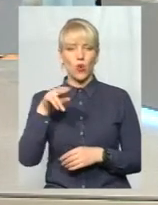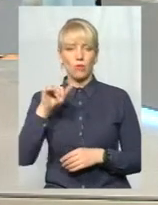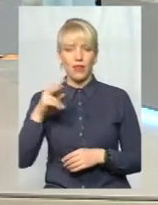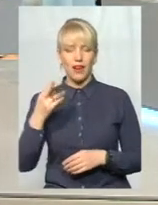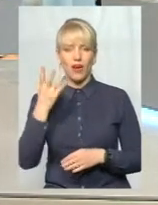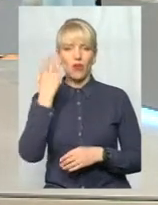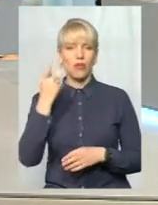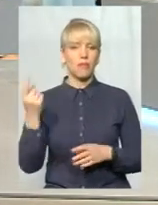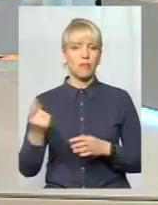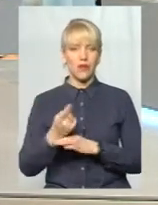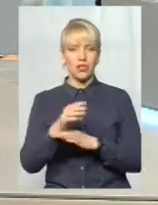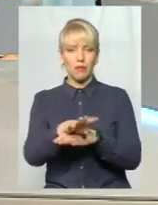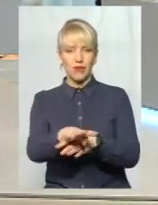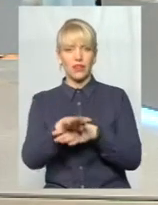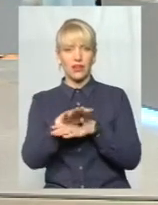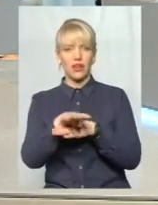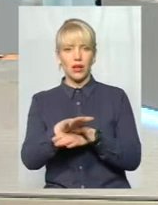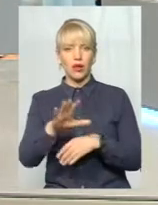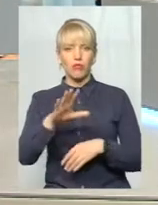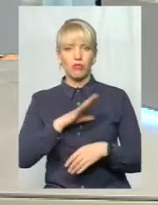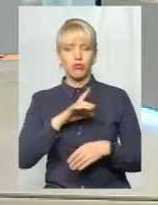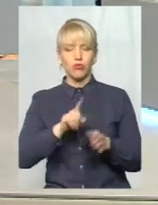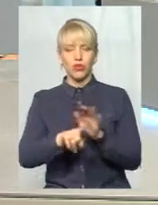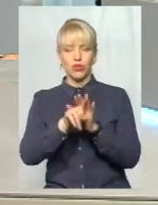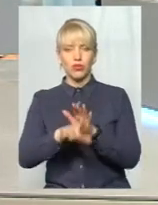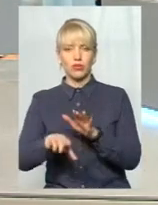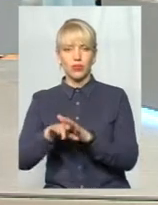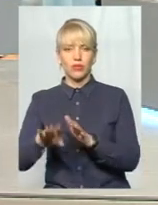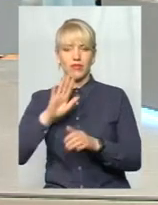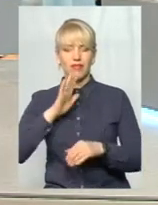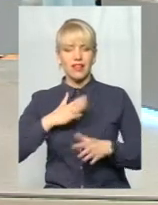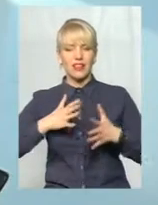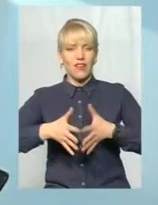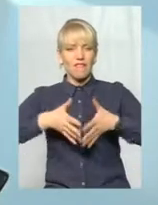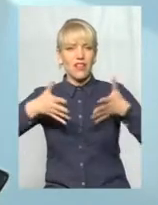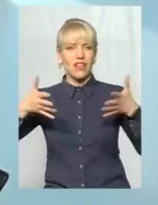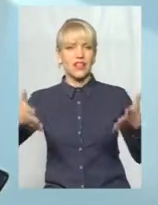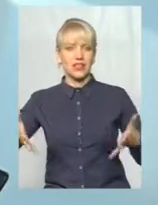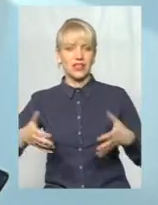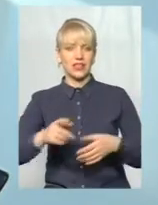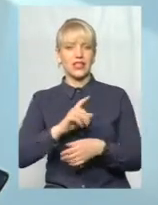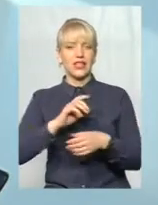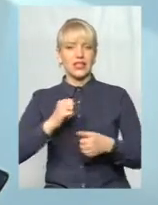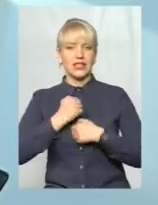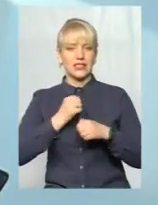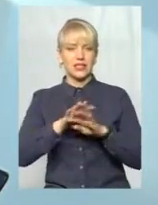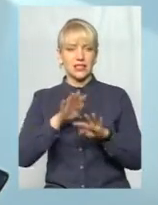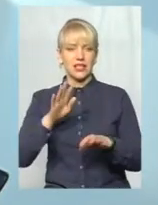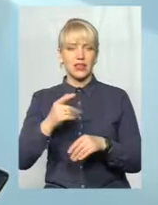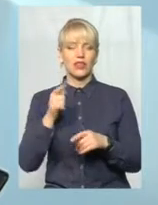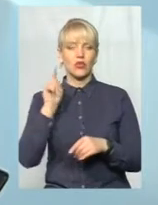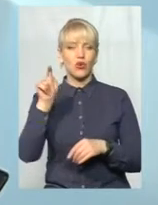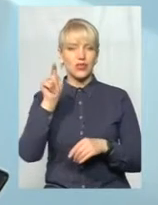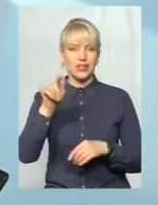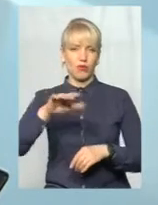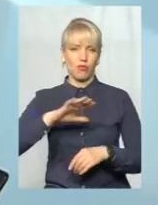градів розбомбили наші великі об'єми сил, і тоді якраз і вийшло, що саме більша кількість була і загиблих. От